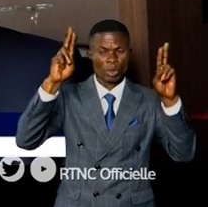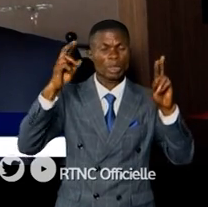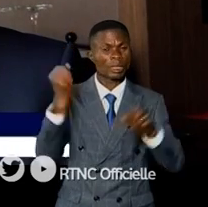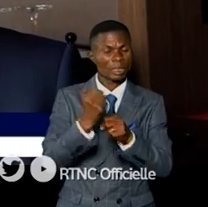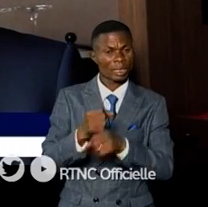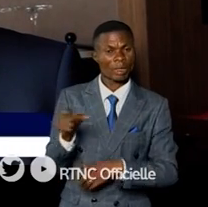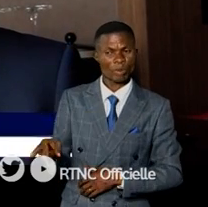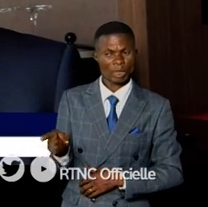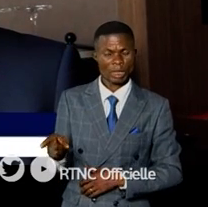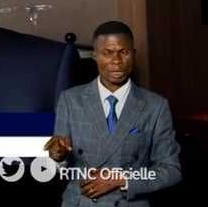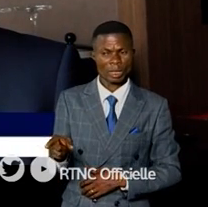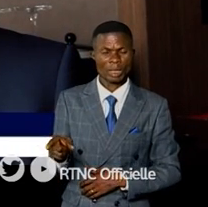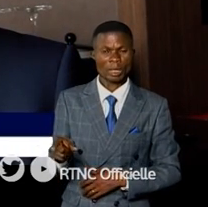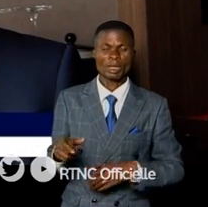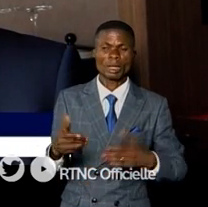domaine,